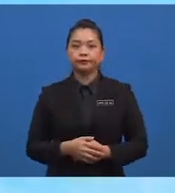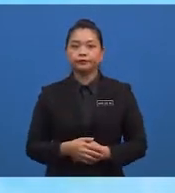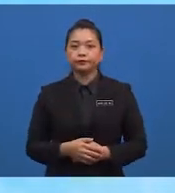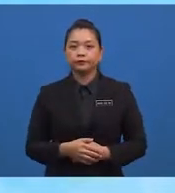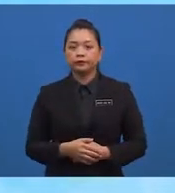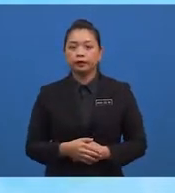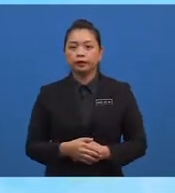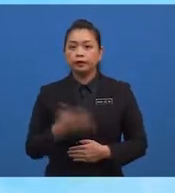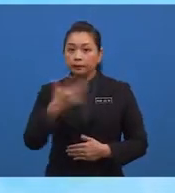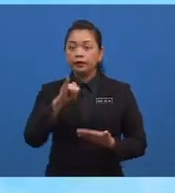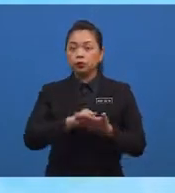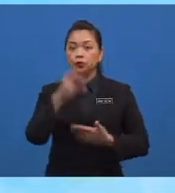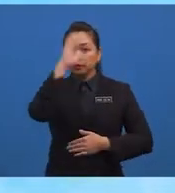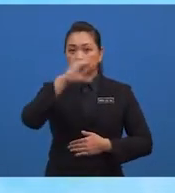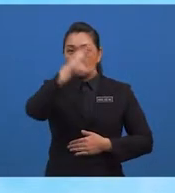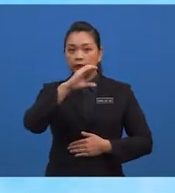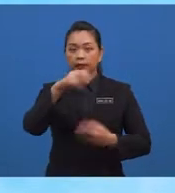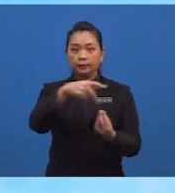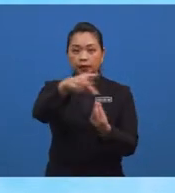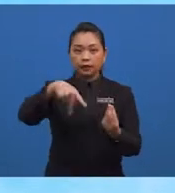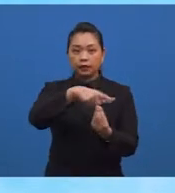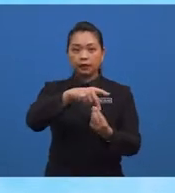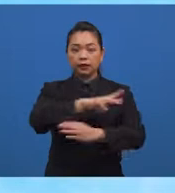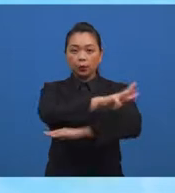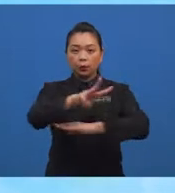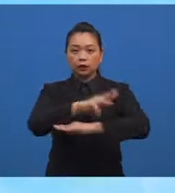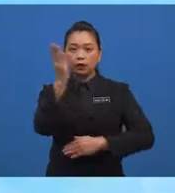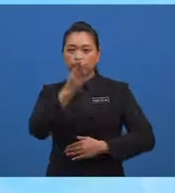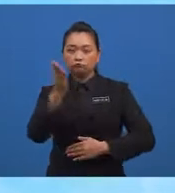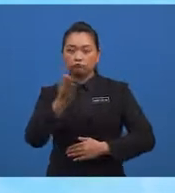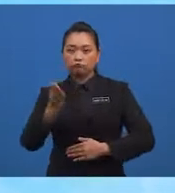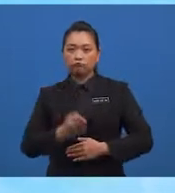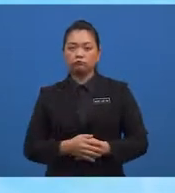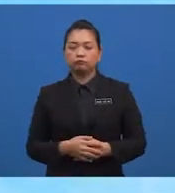B. Cari perimeter kawasan beloret.